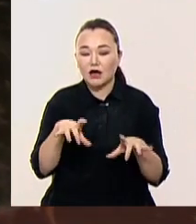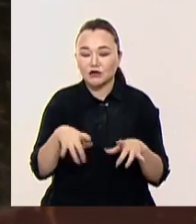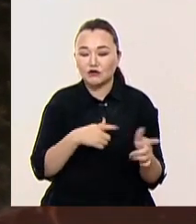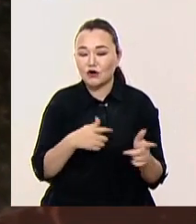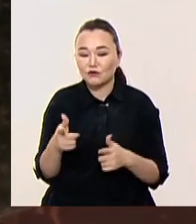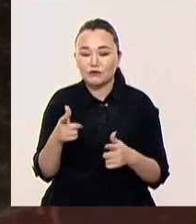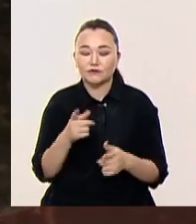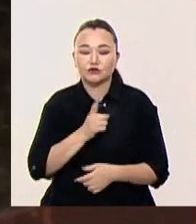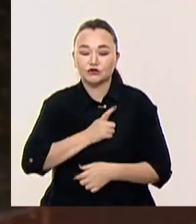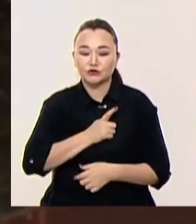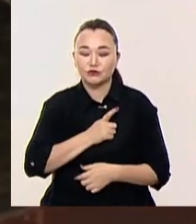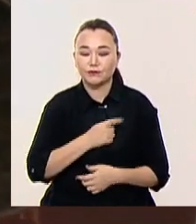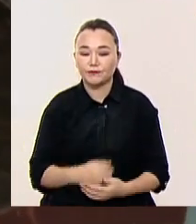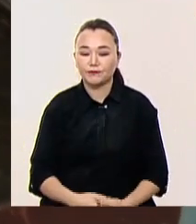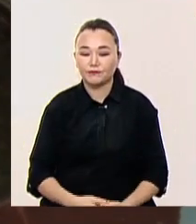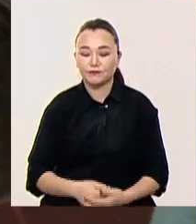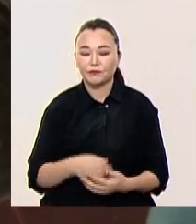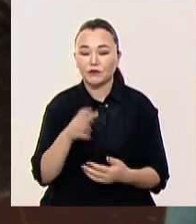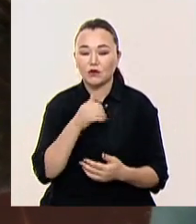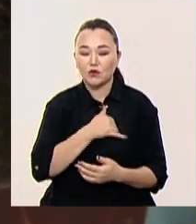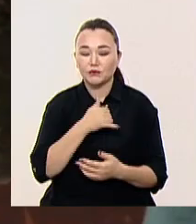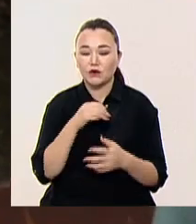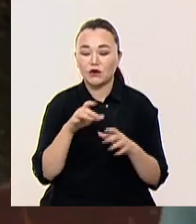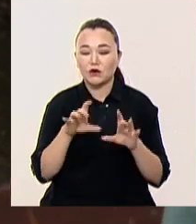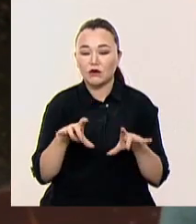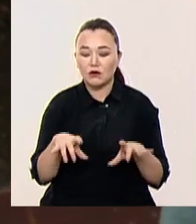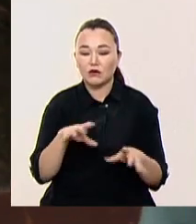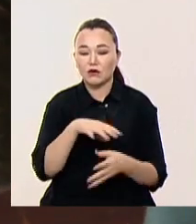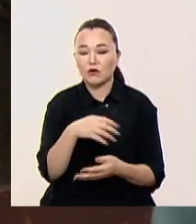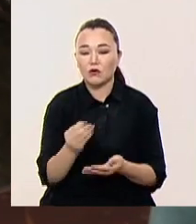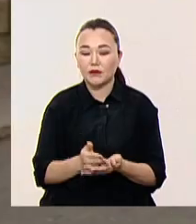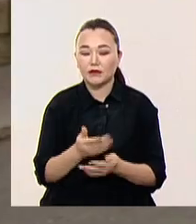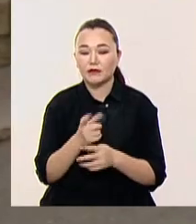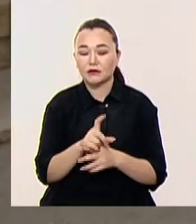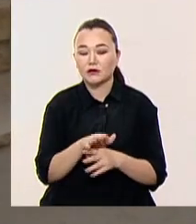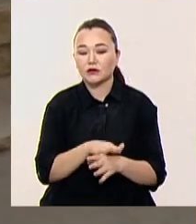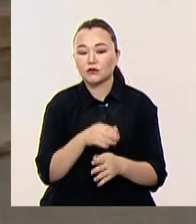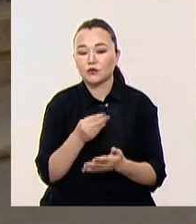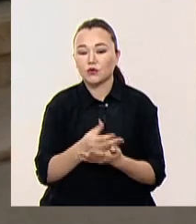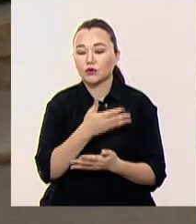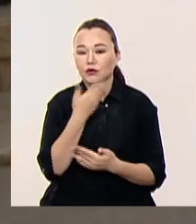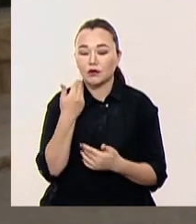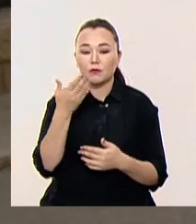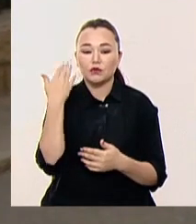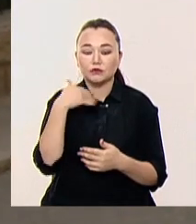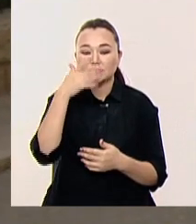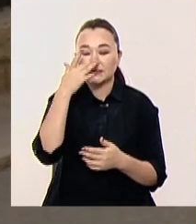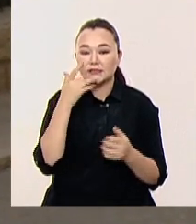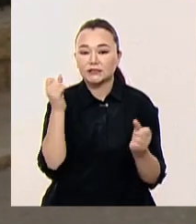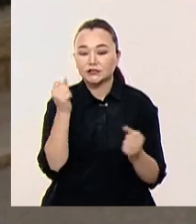Уже на старт. А у меня комплектами лежит, как бы это недолго. Алдыңғы жылдары қар түскен